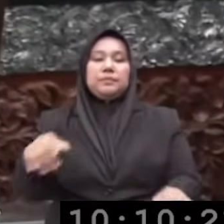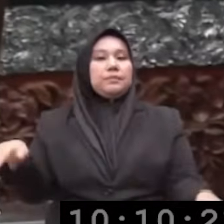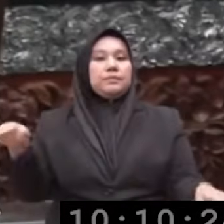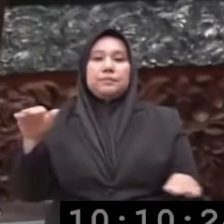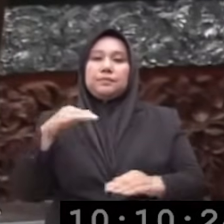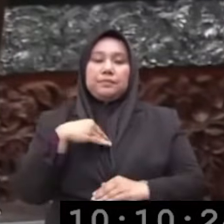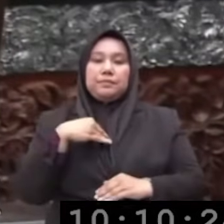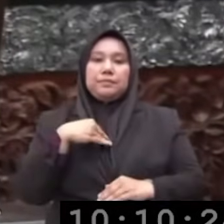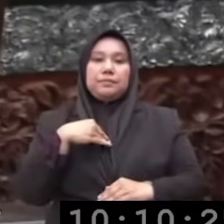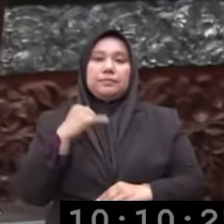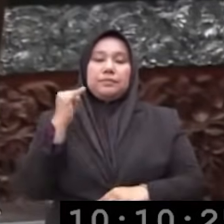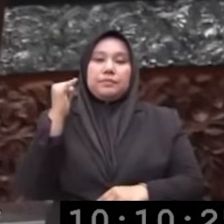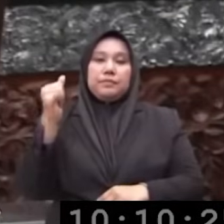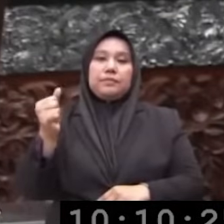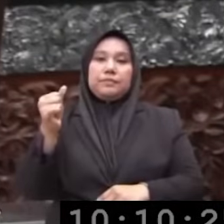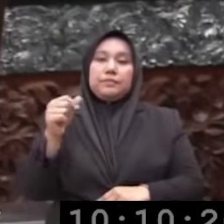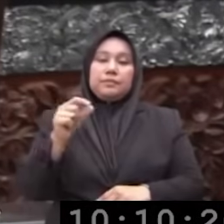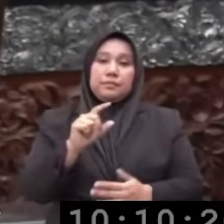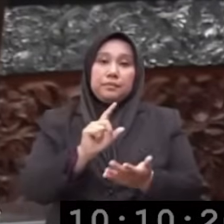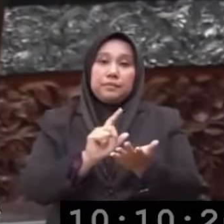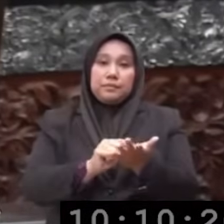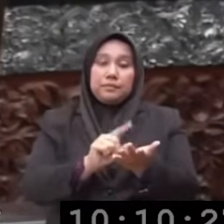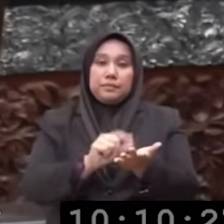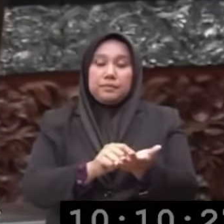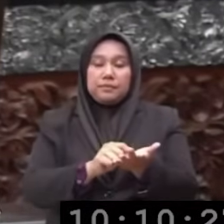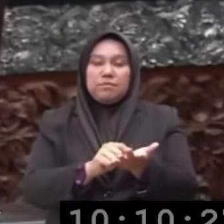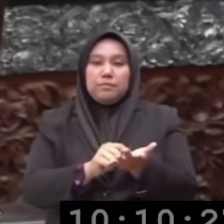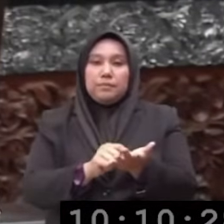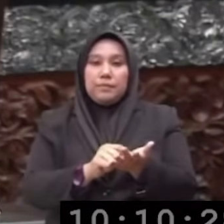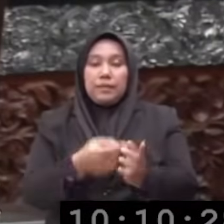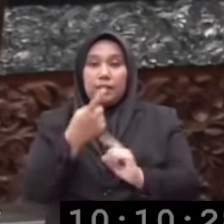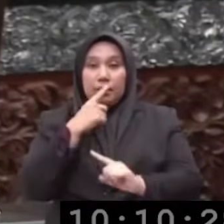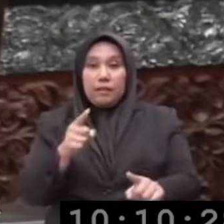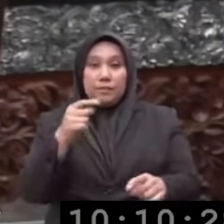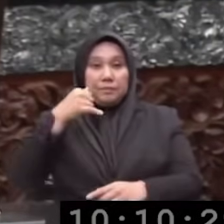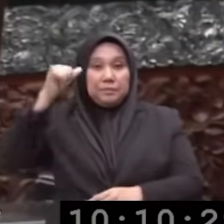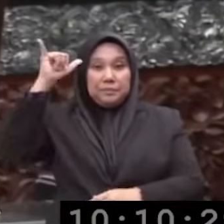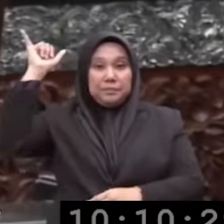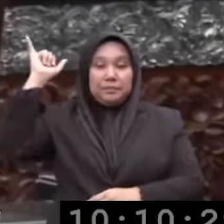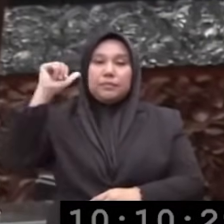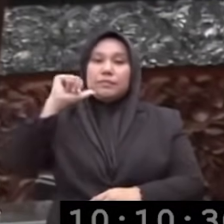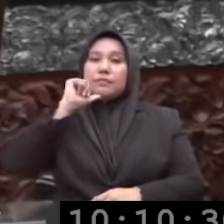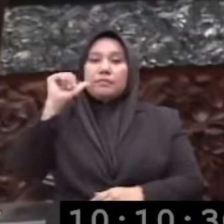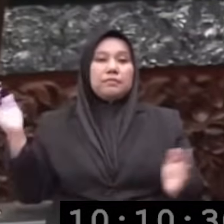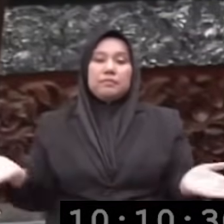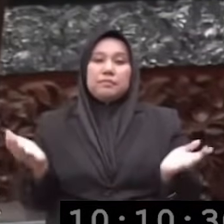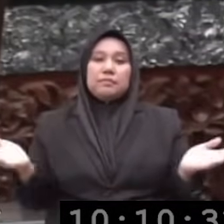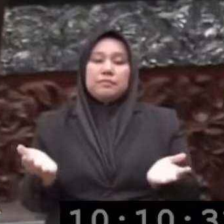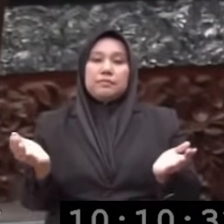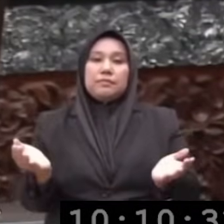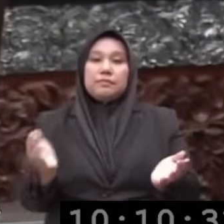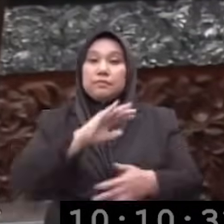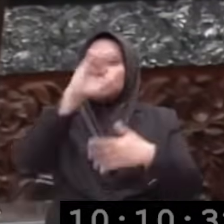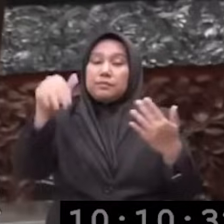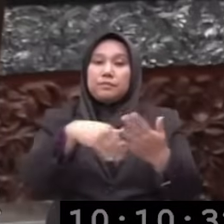sebagai Perpres kalau tidak Begitulah jawaban kemarin tidak merangsangkan saya seluruh